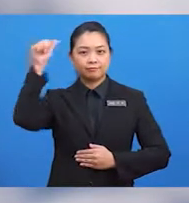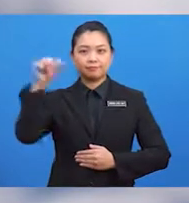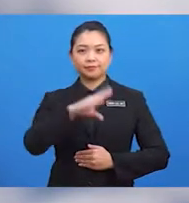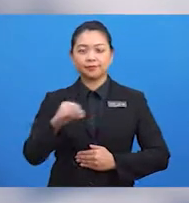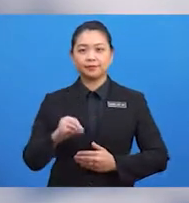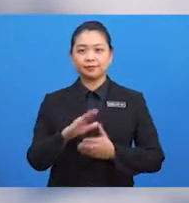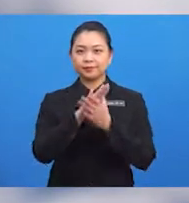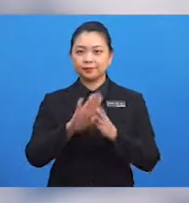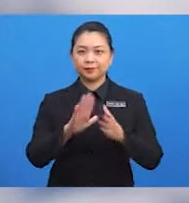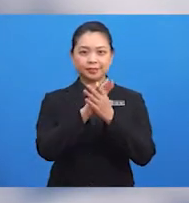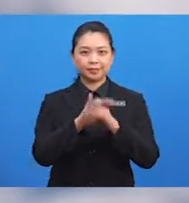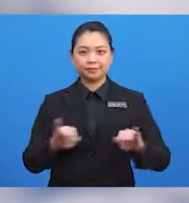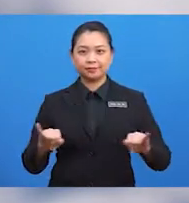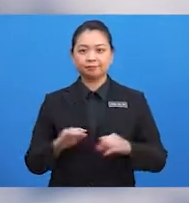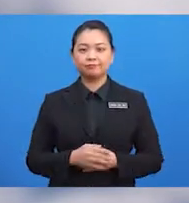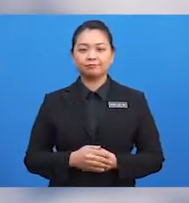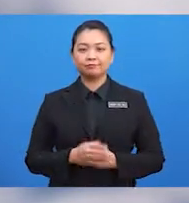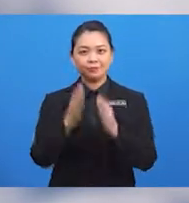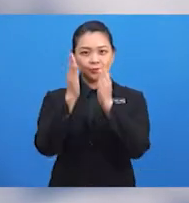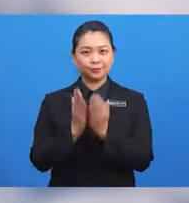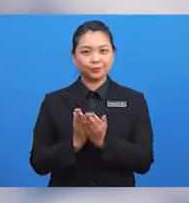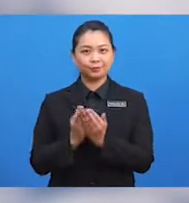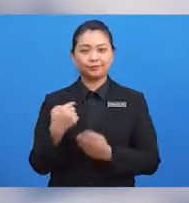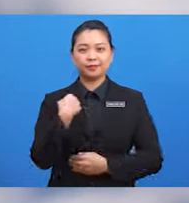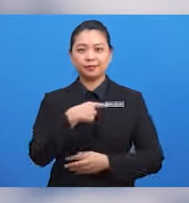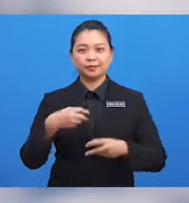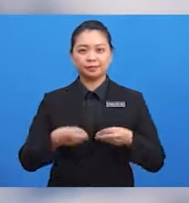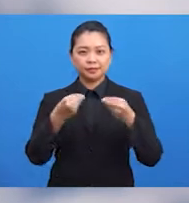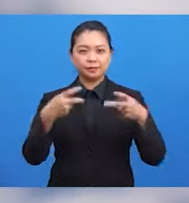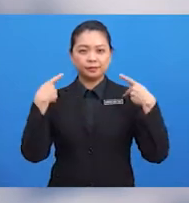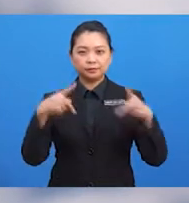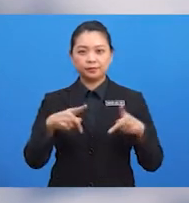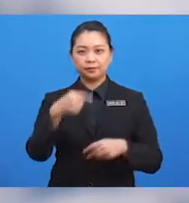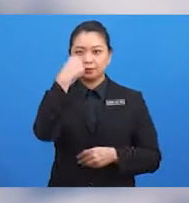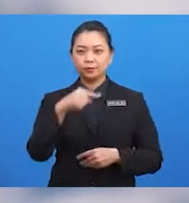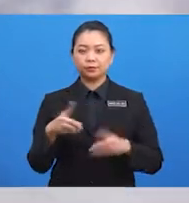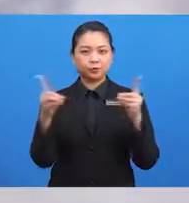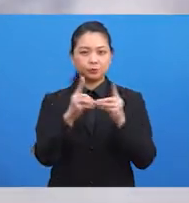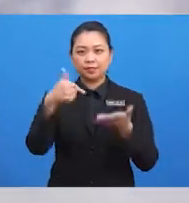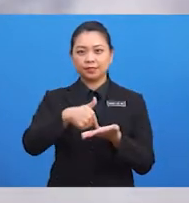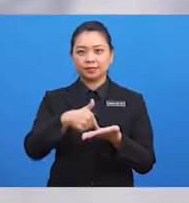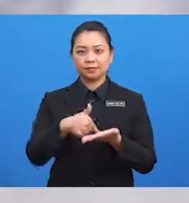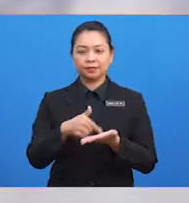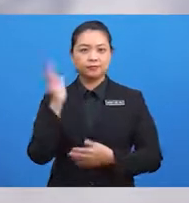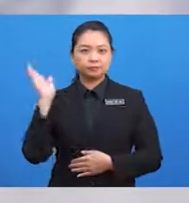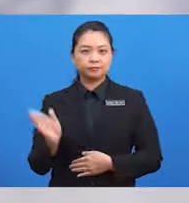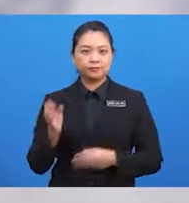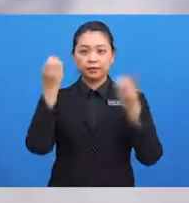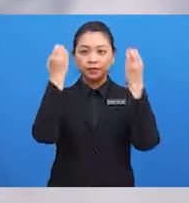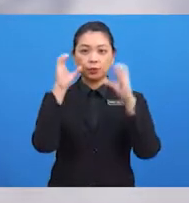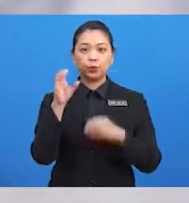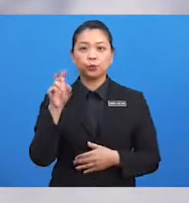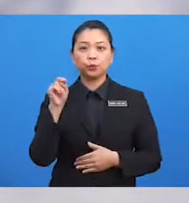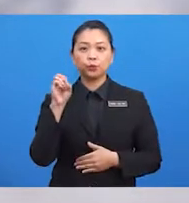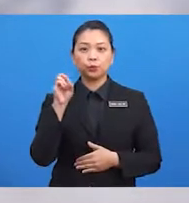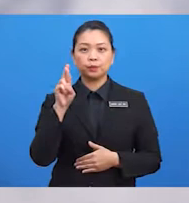Assalamualaikum dan salam sejahtera. Syukur kita diberikan kesempatan untuk bersua lagi. Saya Cikgu Norina, Menti